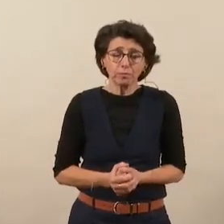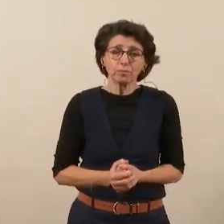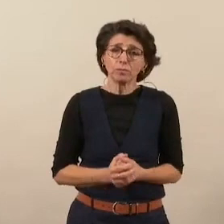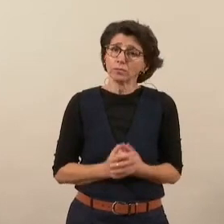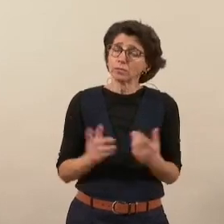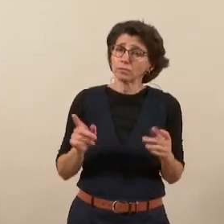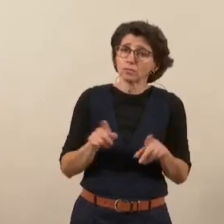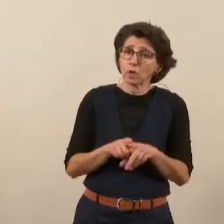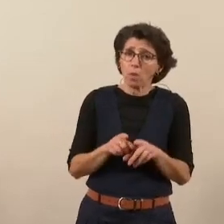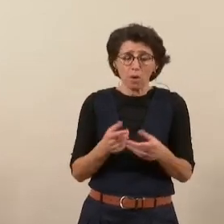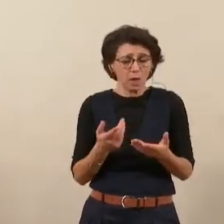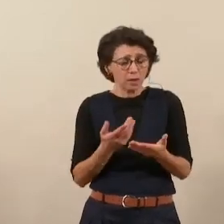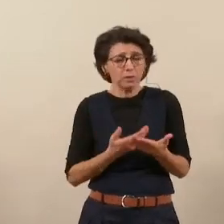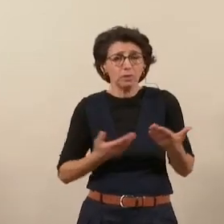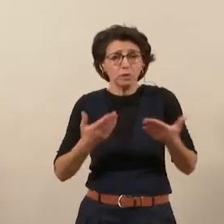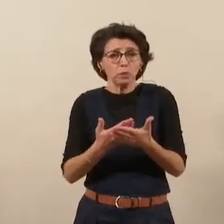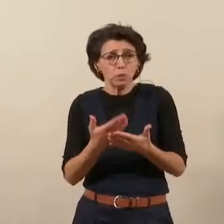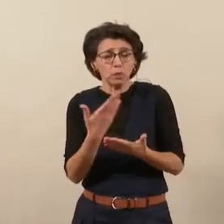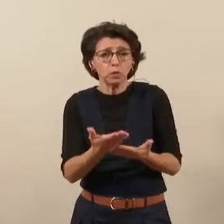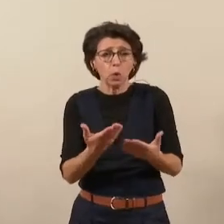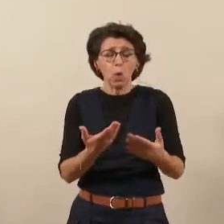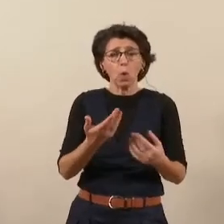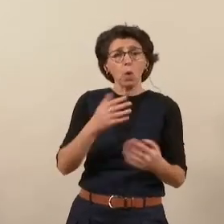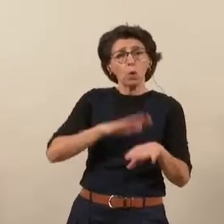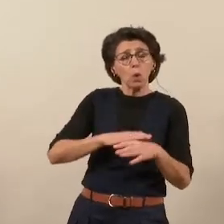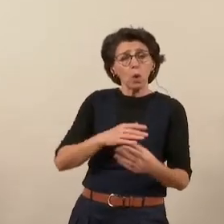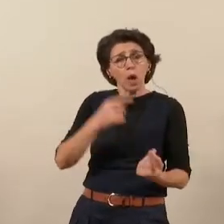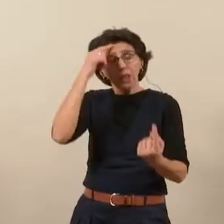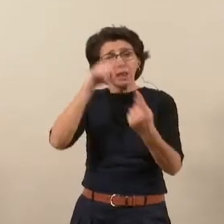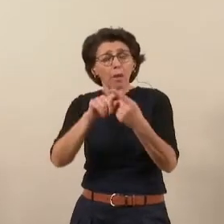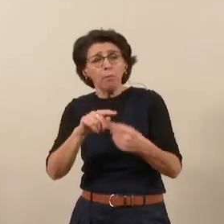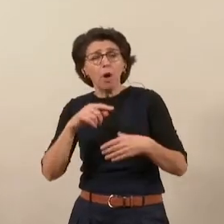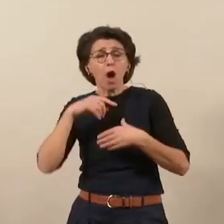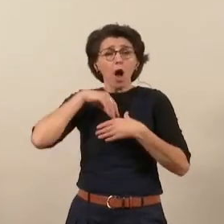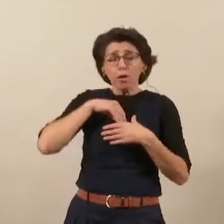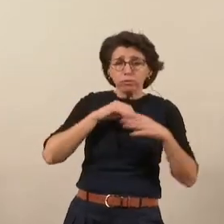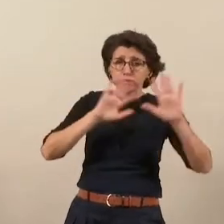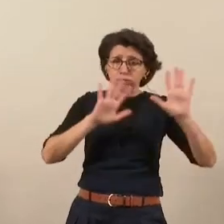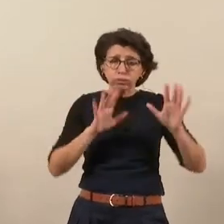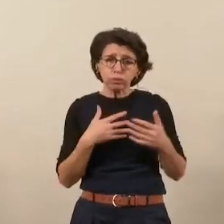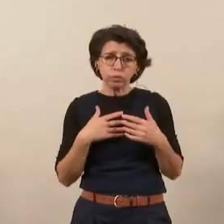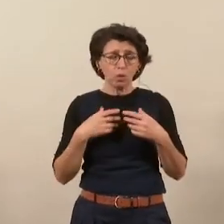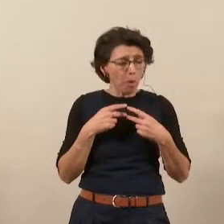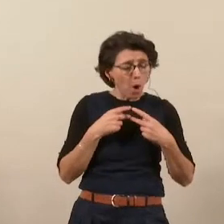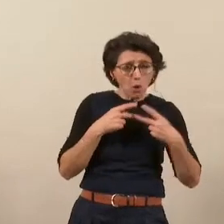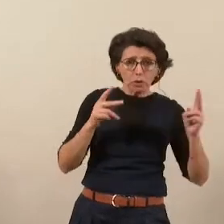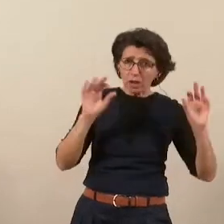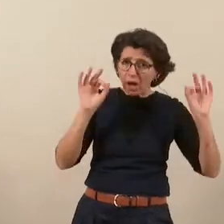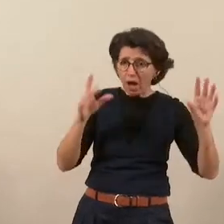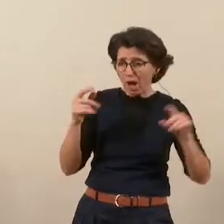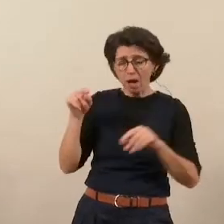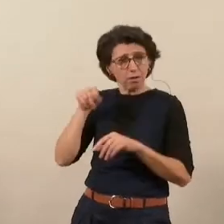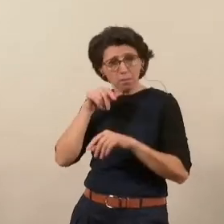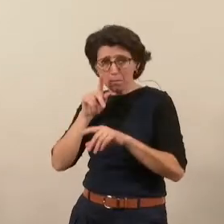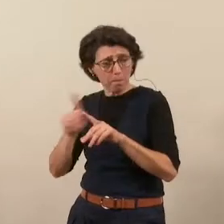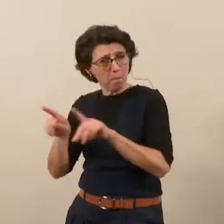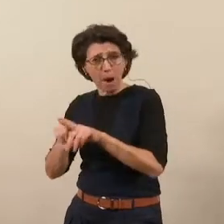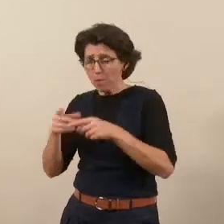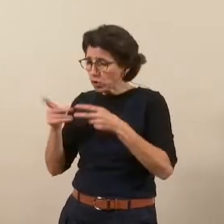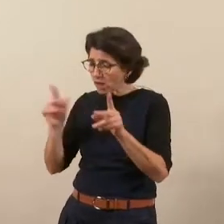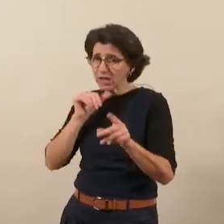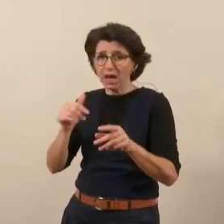autorisé dans ces domaines, ni par eux, ni par leurs proches, avant leur majorité, afin que les choix qu'ils effectueront